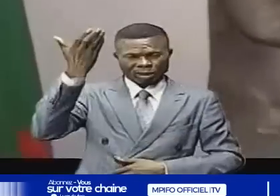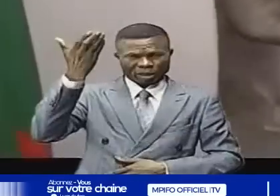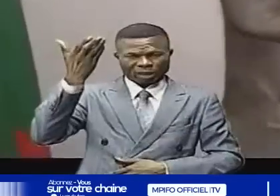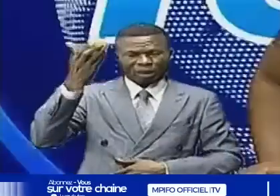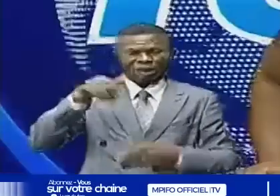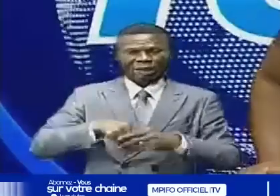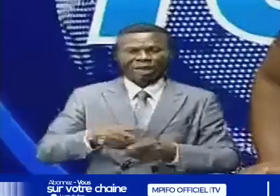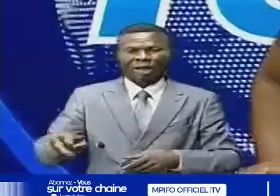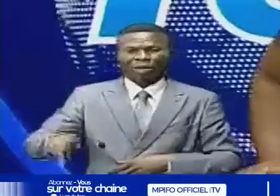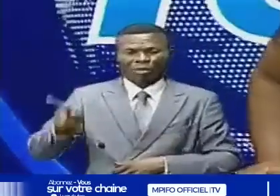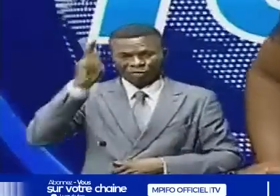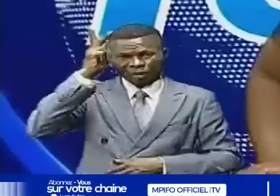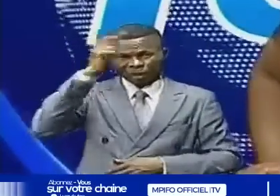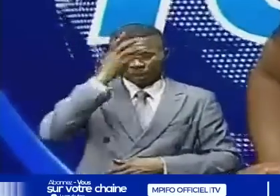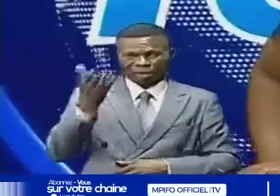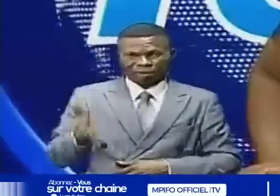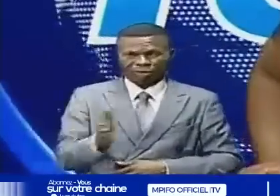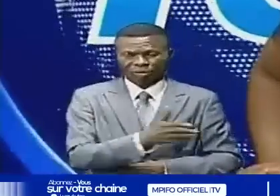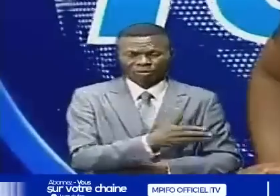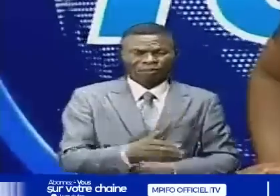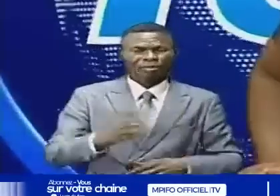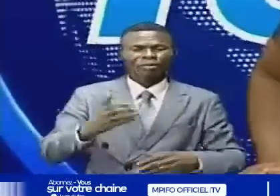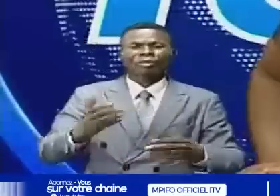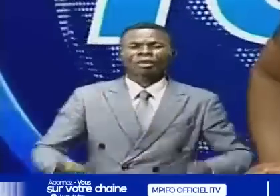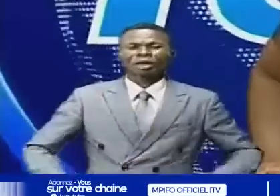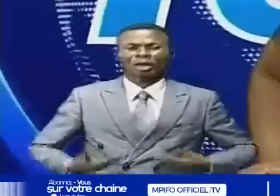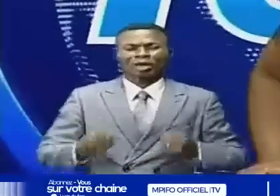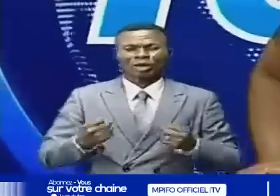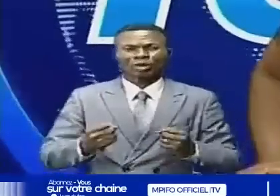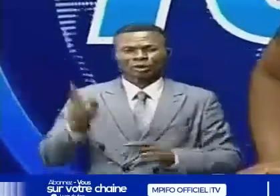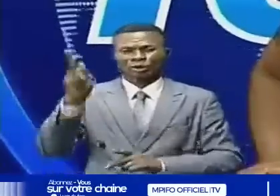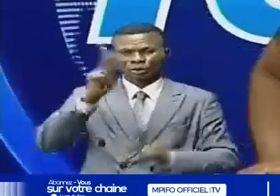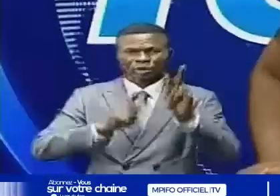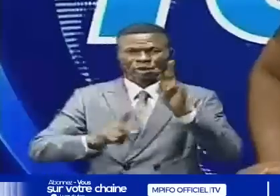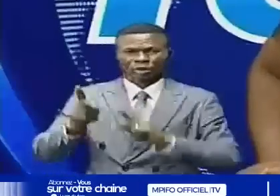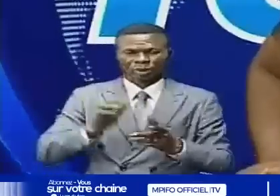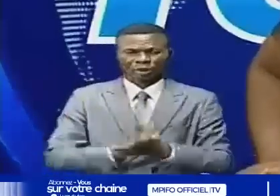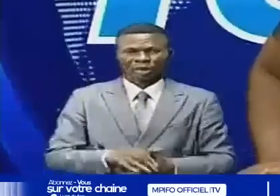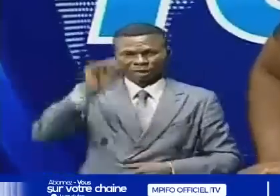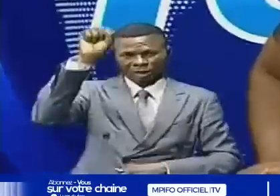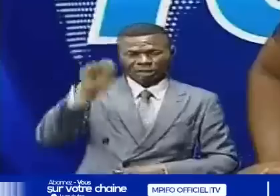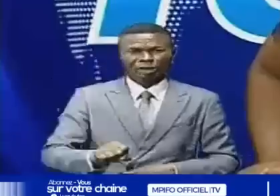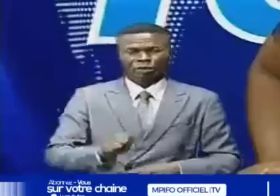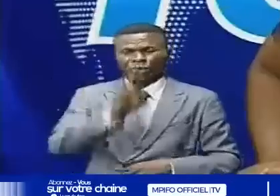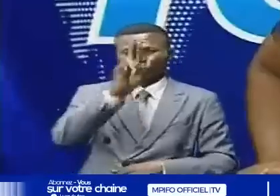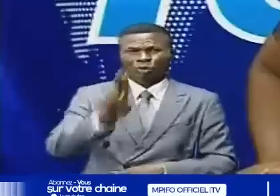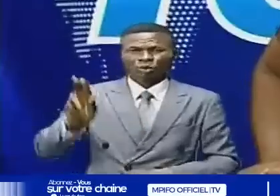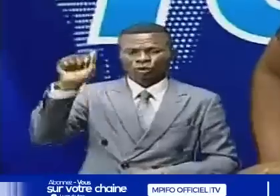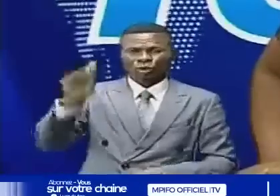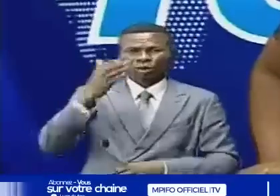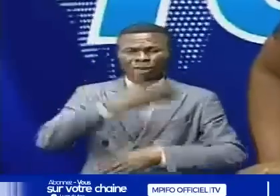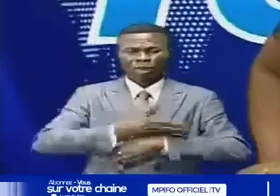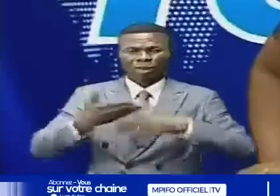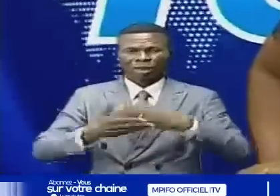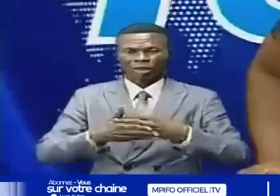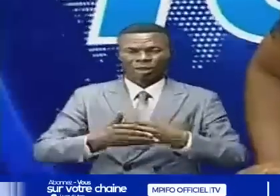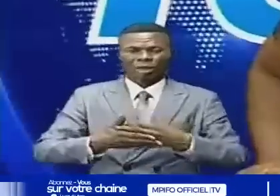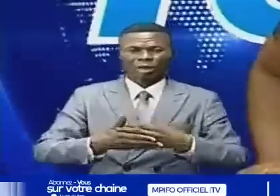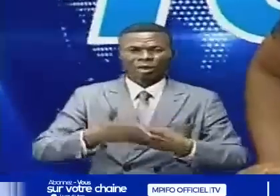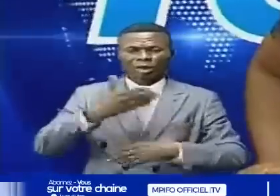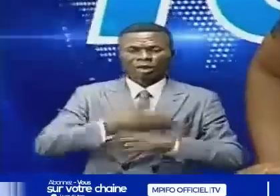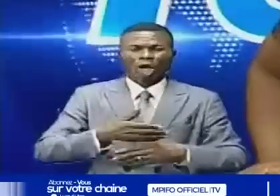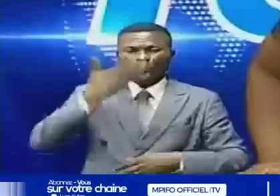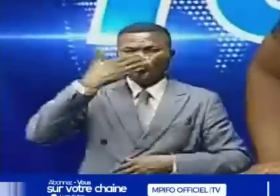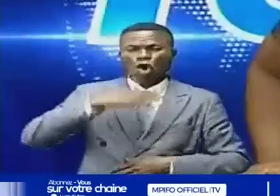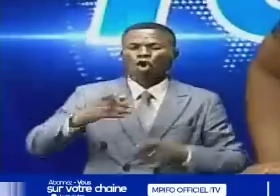Katangé. Ouf de soulagement pour la population de Soudoubangui avec la construction d'un grand centre